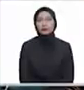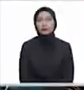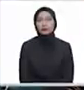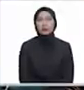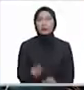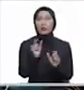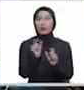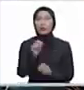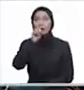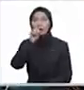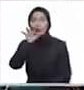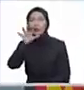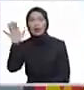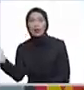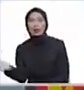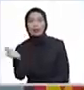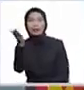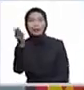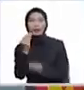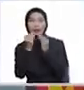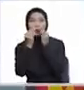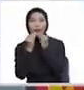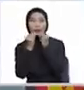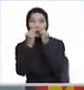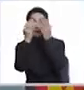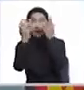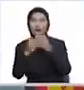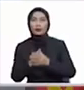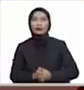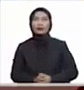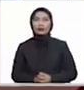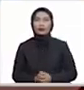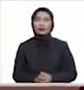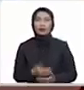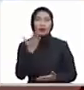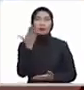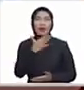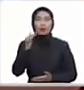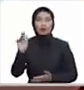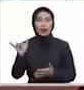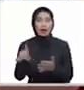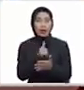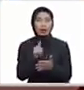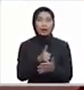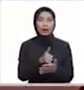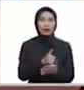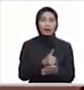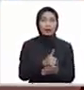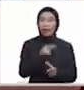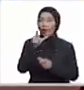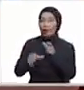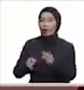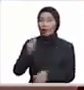man akroma nisa ilal karim, wa ma'ahnahuna ilal lalim, katanya. Kalau yang gak muliakan wanita, wanita